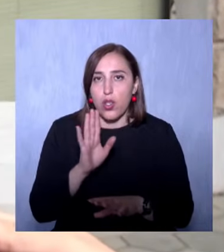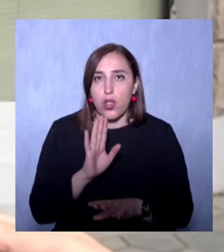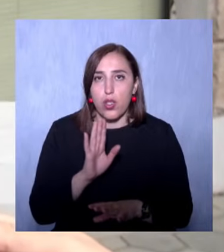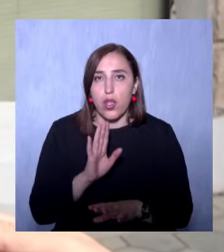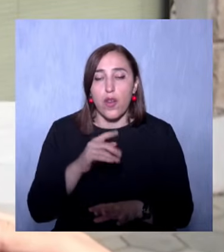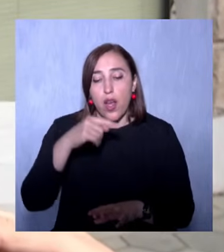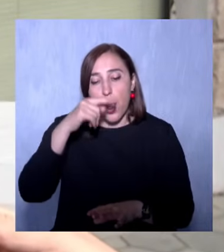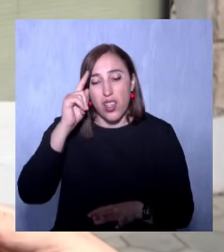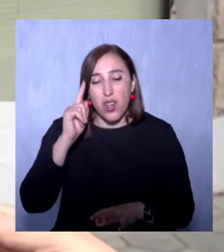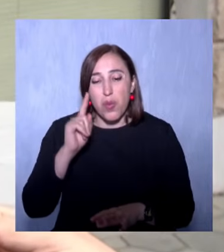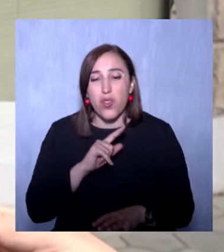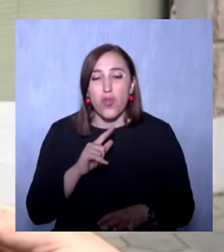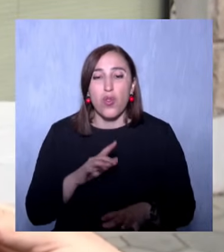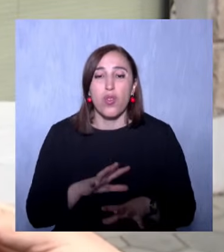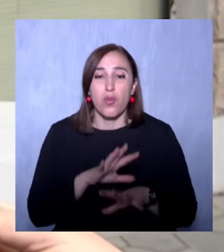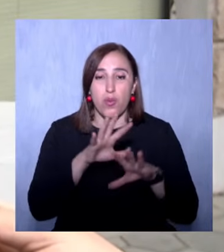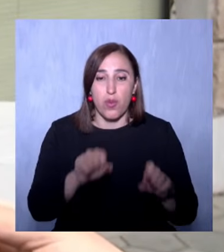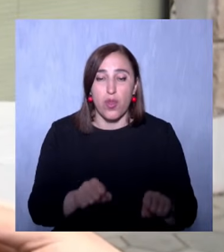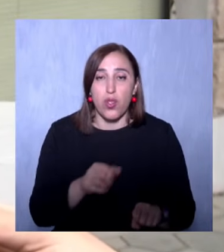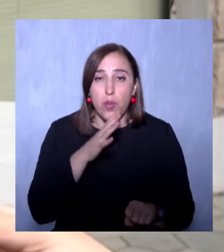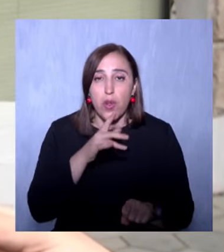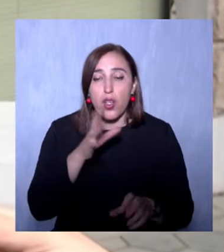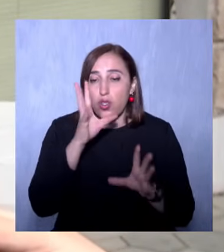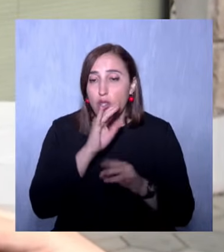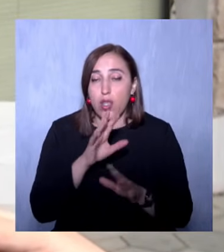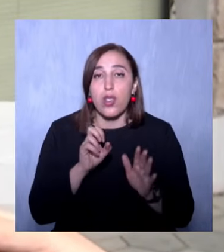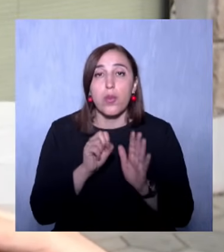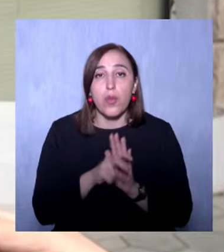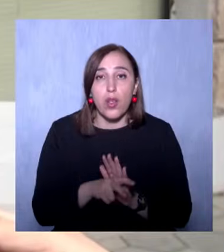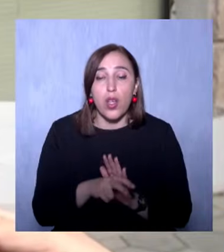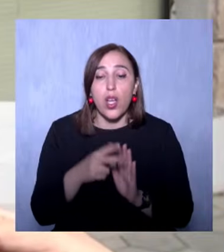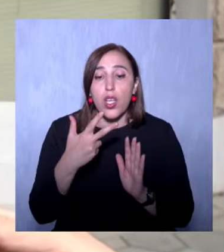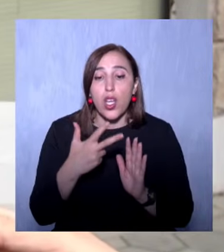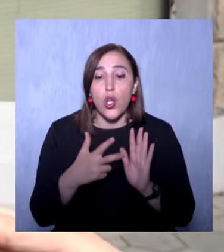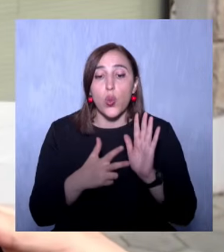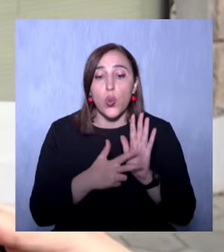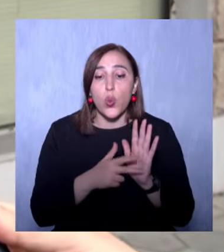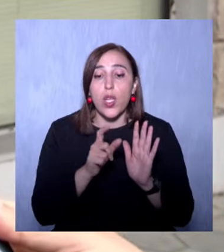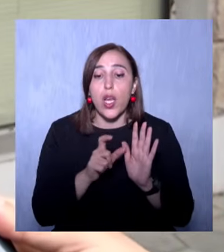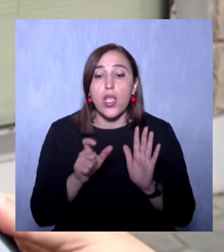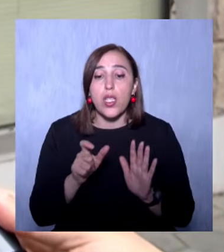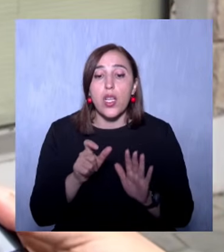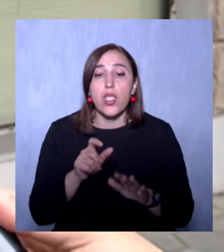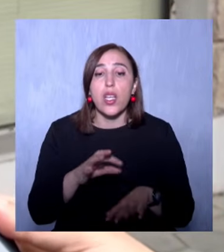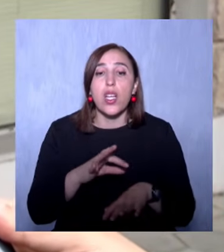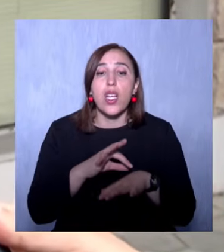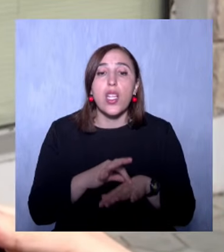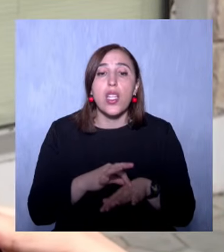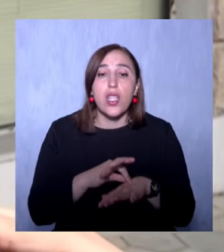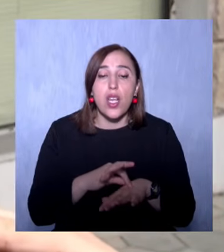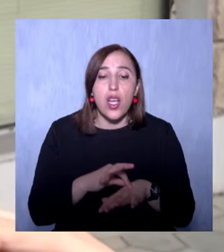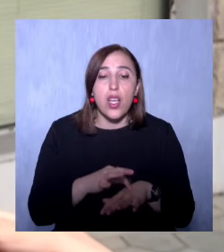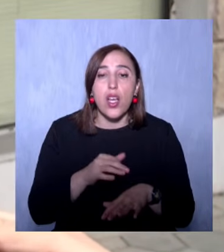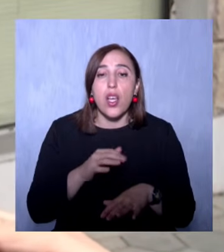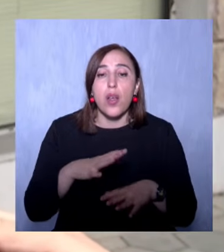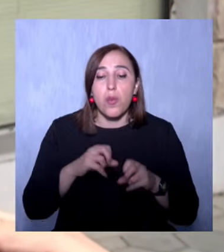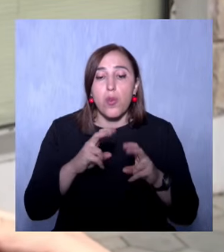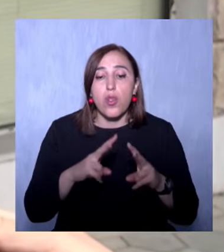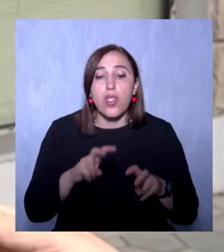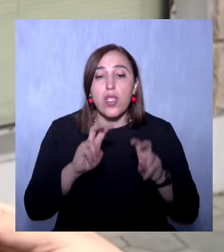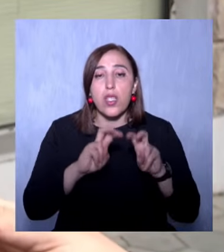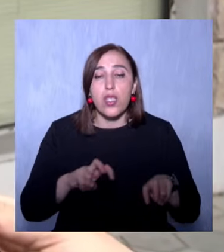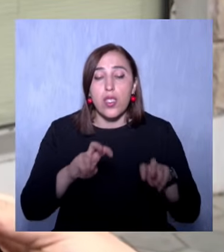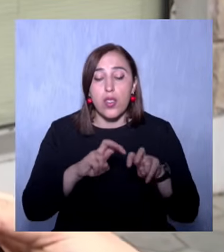եւ ադրբեջանցիները ներխուժել են։ Այս բոլոր 38 անձանց դիակների փորձագիտական